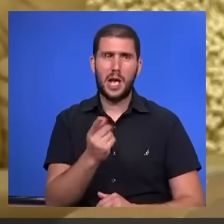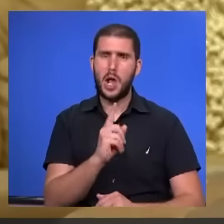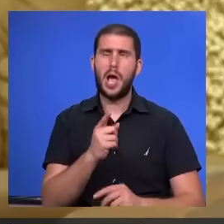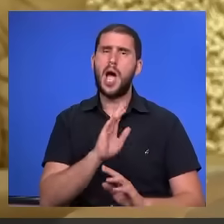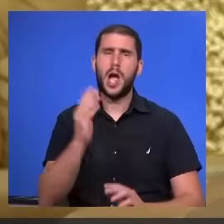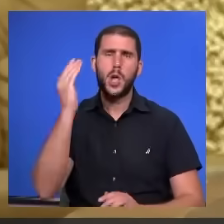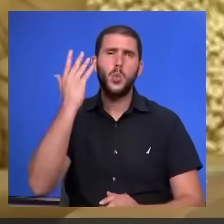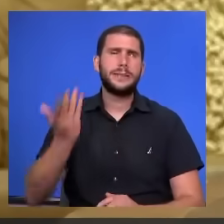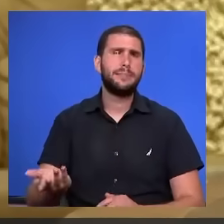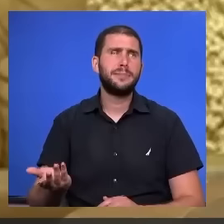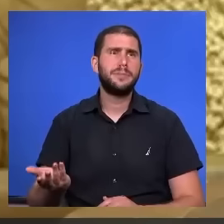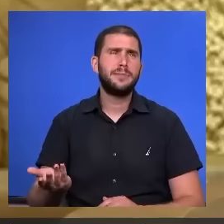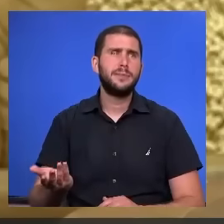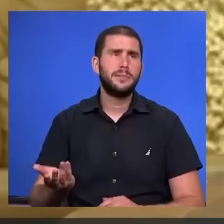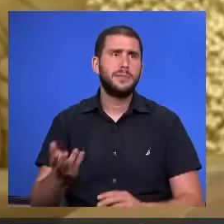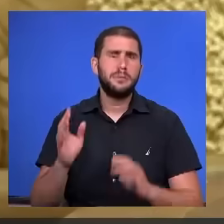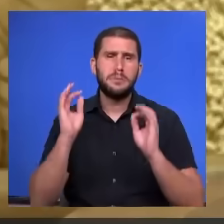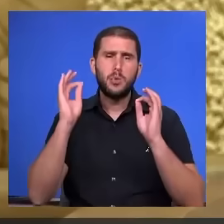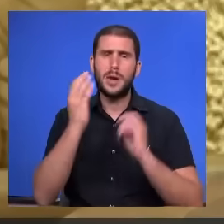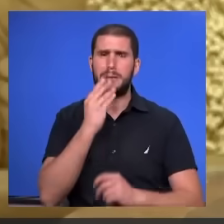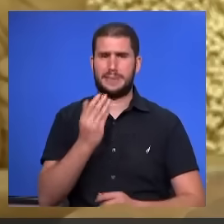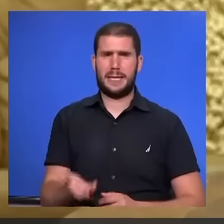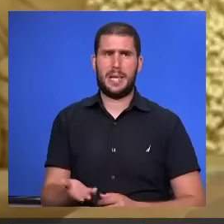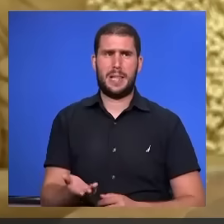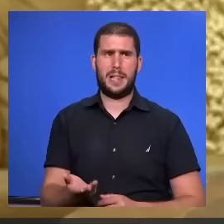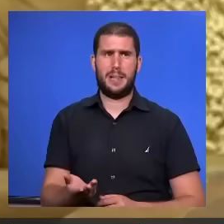הדרוזים. ובמיוחד במדינת ישראל,